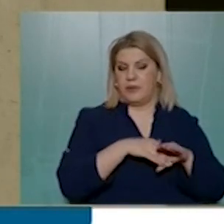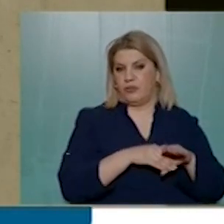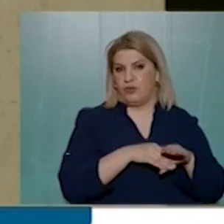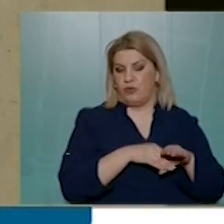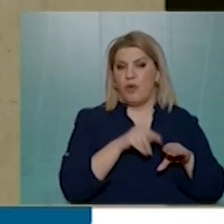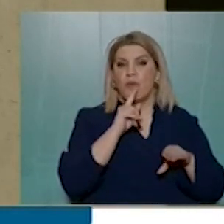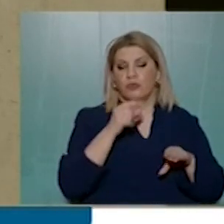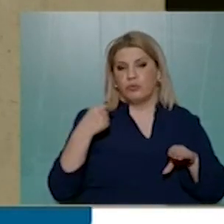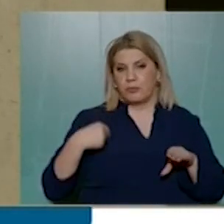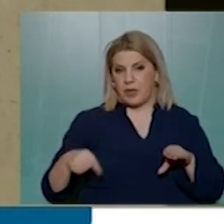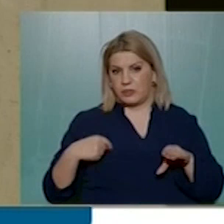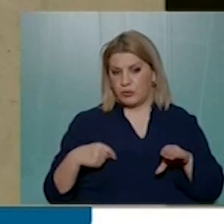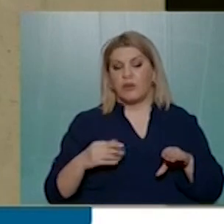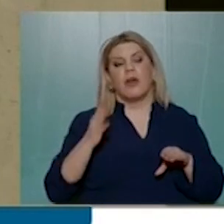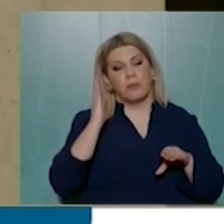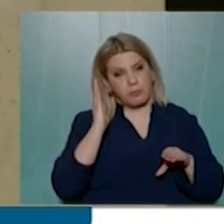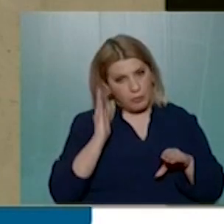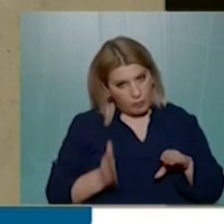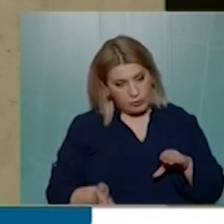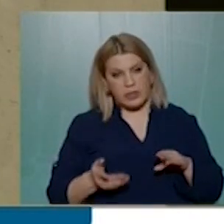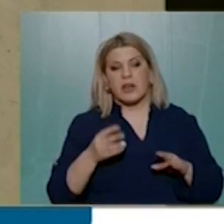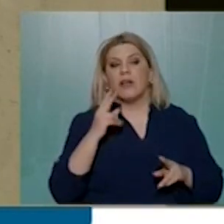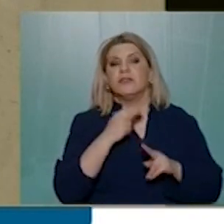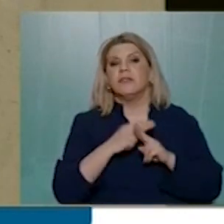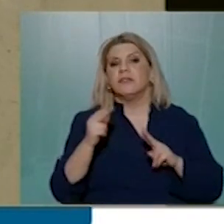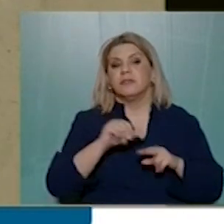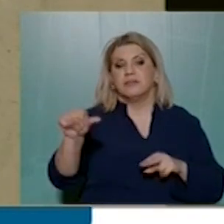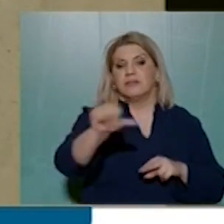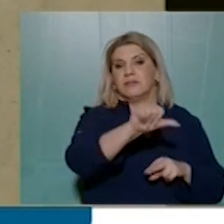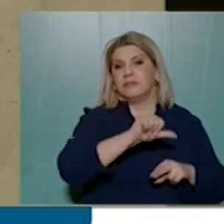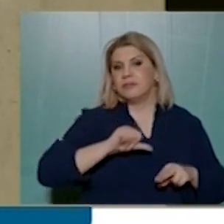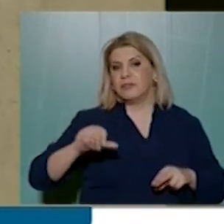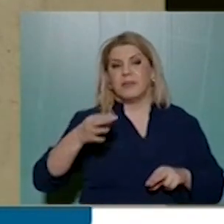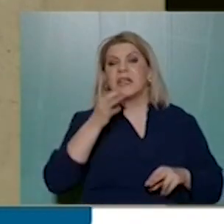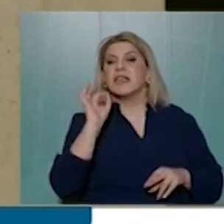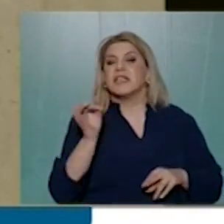όπως το πράσινο για να μπορούν να κάνουν έστω συντηρήσεις και να μην συνεχίσουμε να χρυσοπληρώνουμε εργολάβους